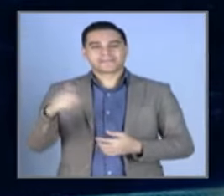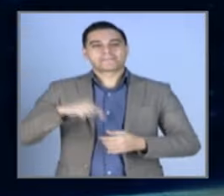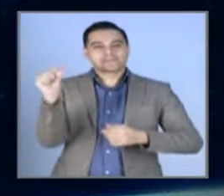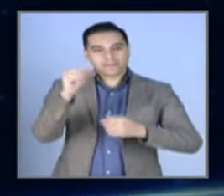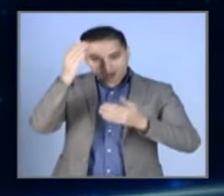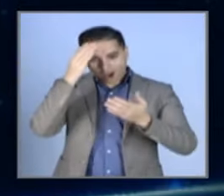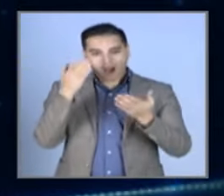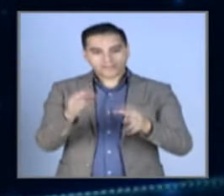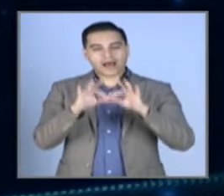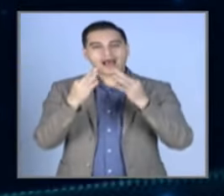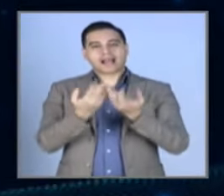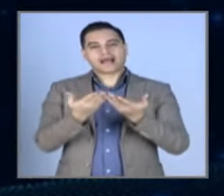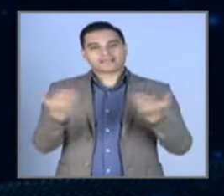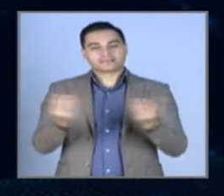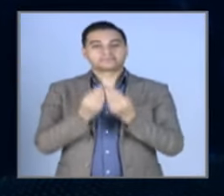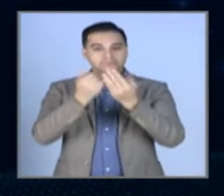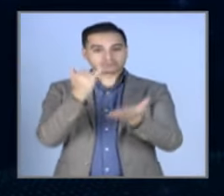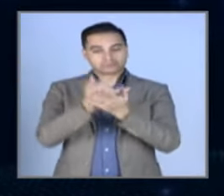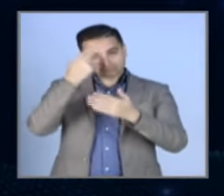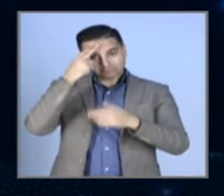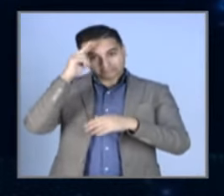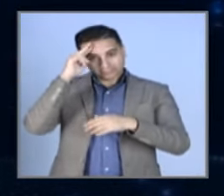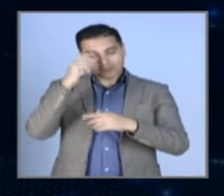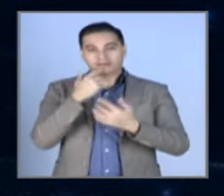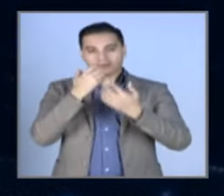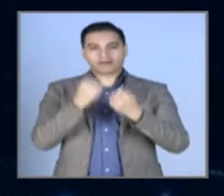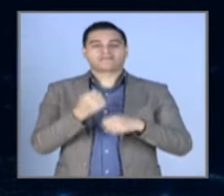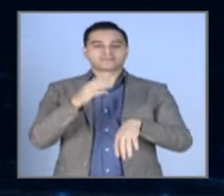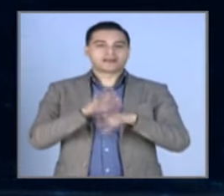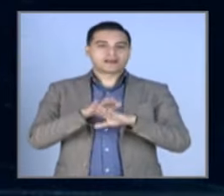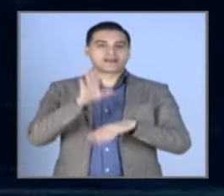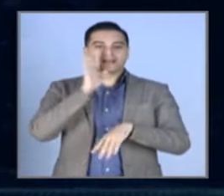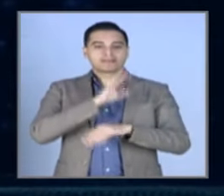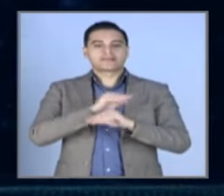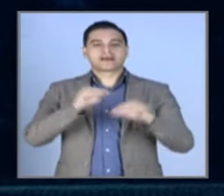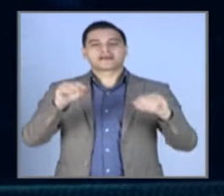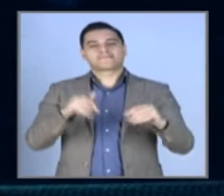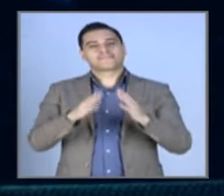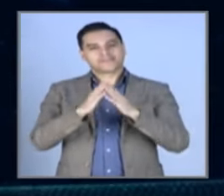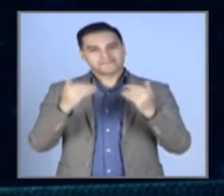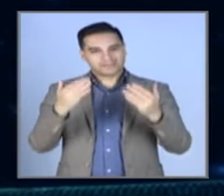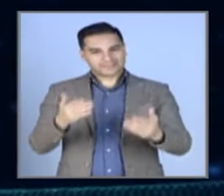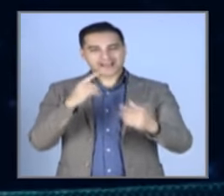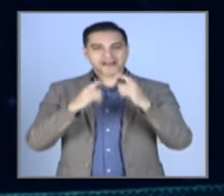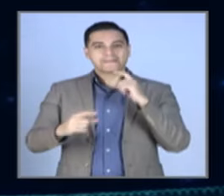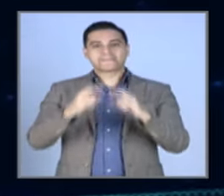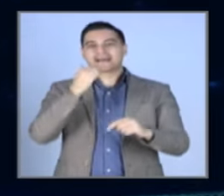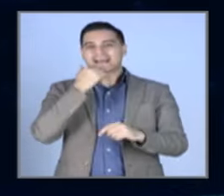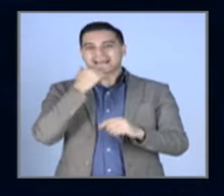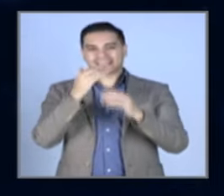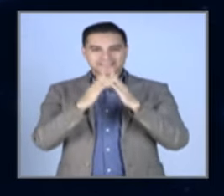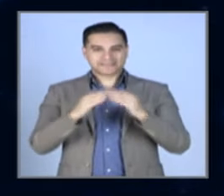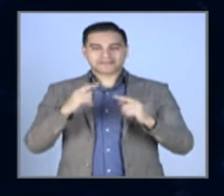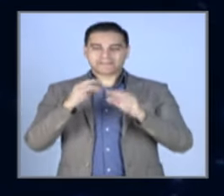برنامج العباقرة عائلات يقدم اليكم برعاية من يهتم بالتعليم في مصر، البنك الاهلي